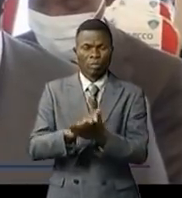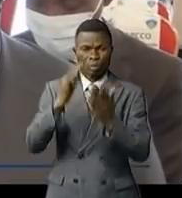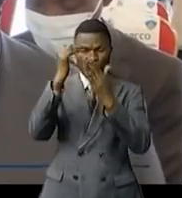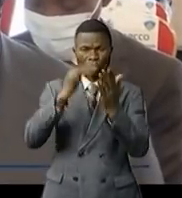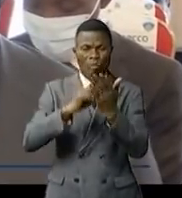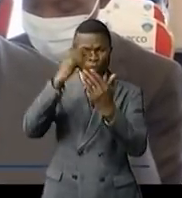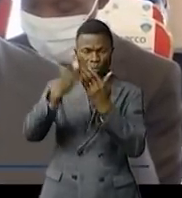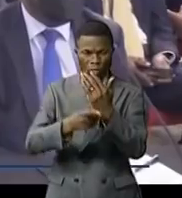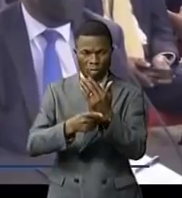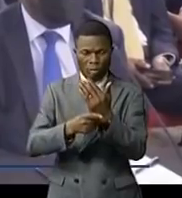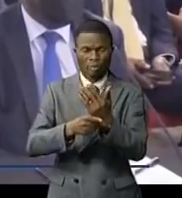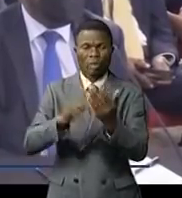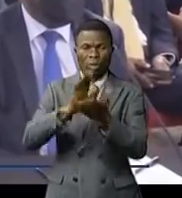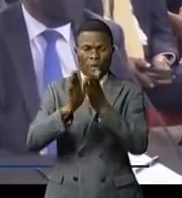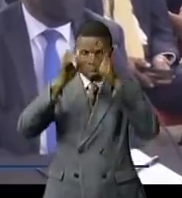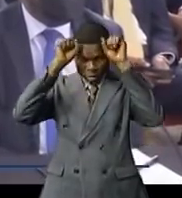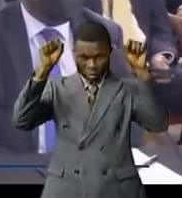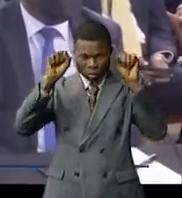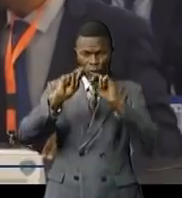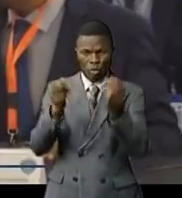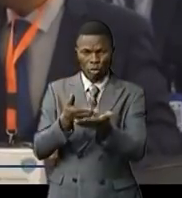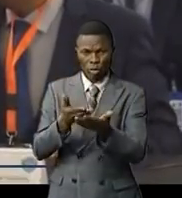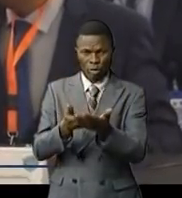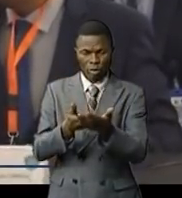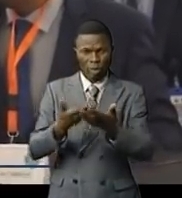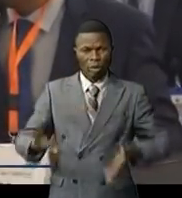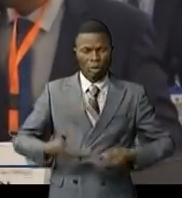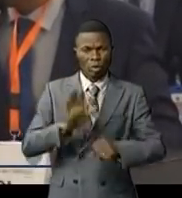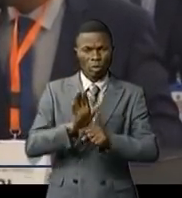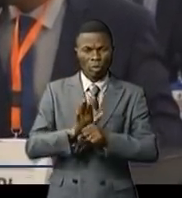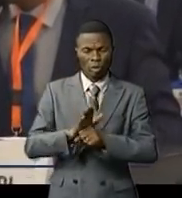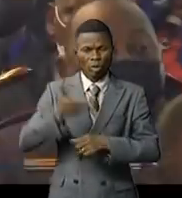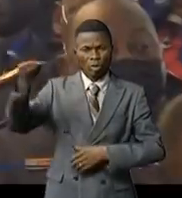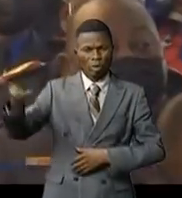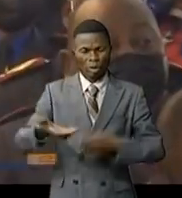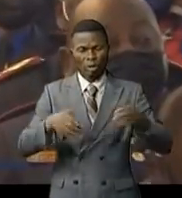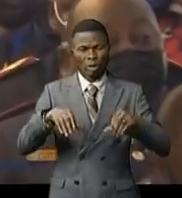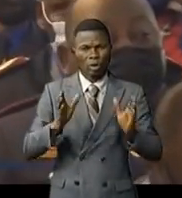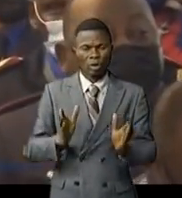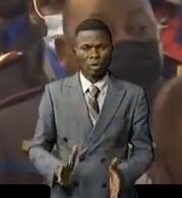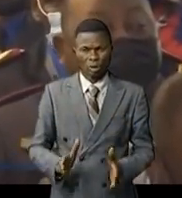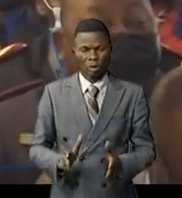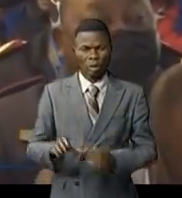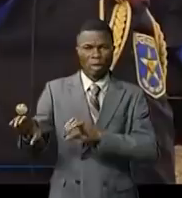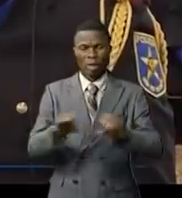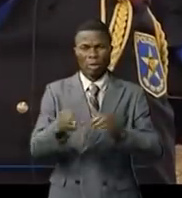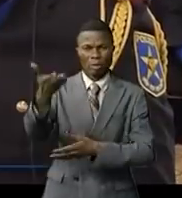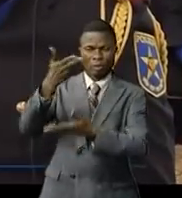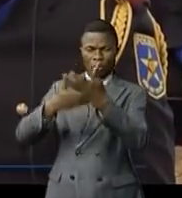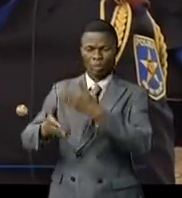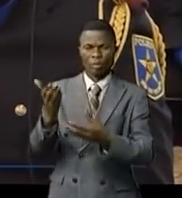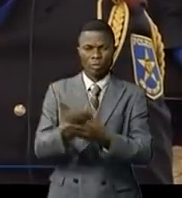de sa présidence à la tête de l'EAPECO, tout en saluant l'hospitalité légendaire des Congolais, vient la cérémonie des remises